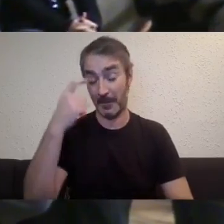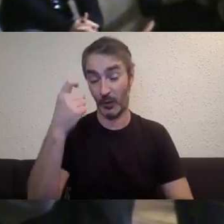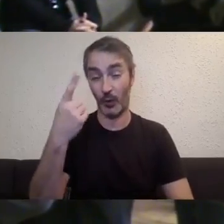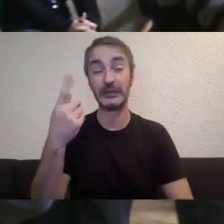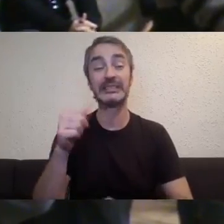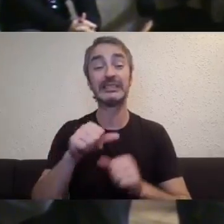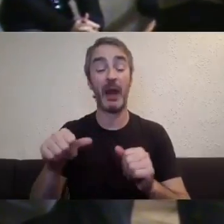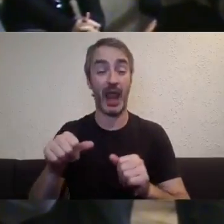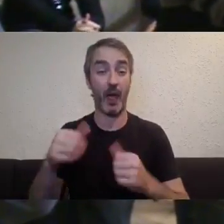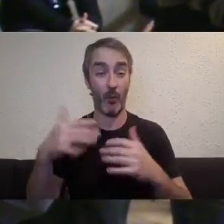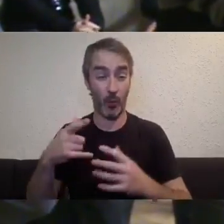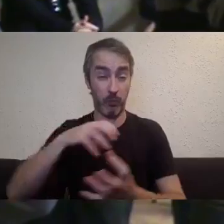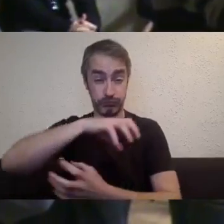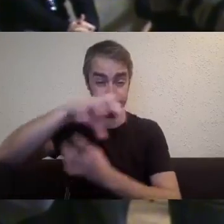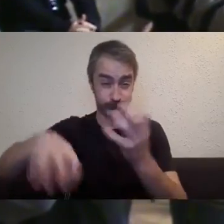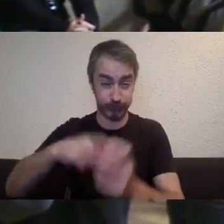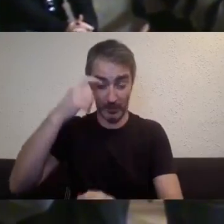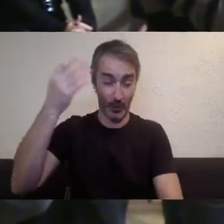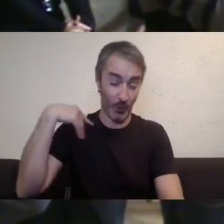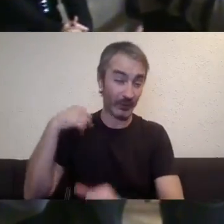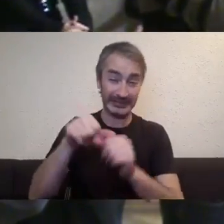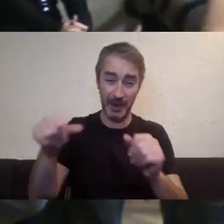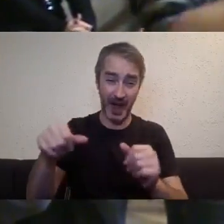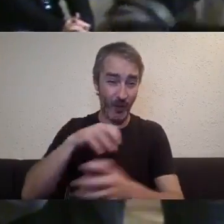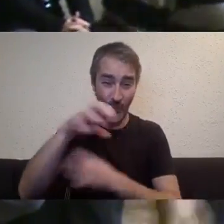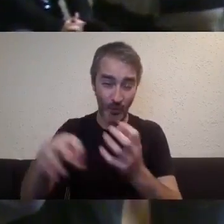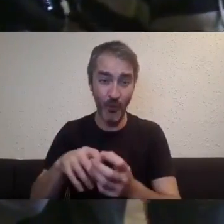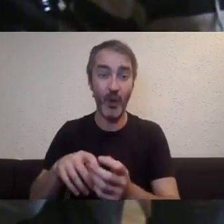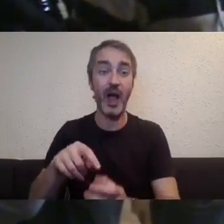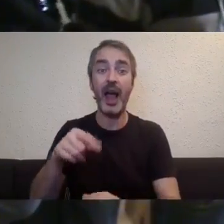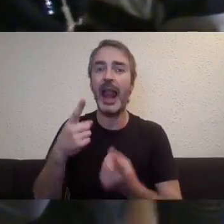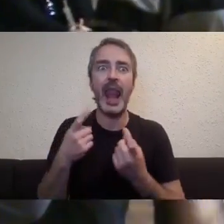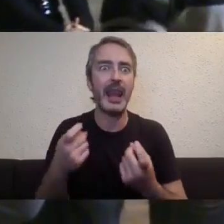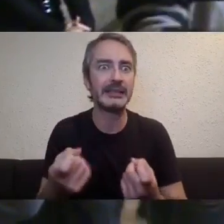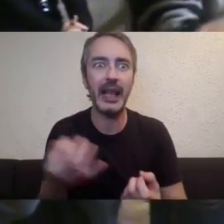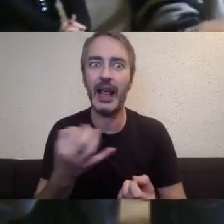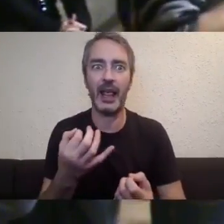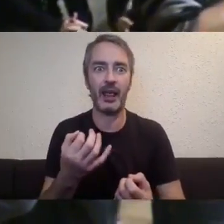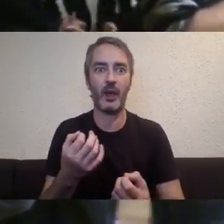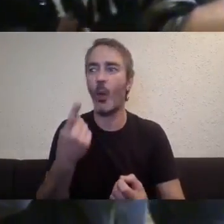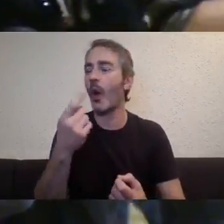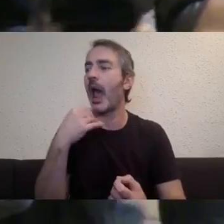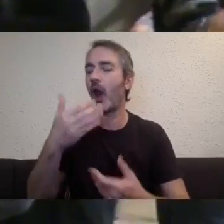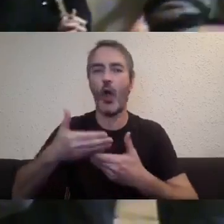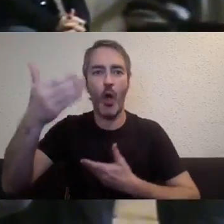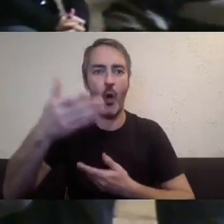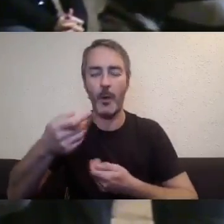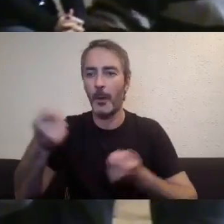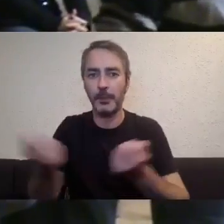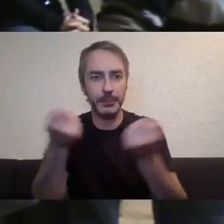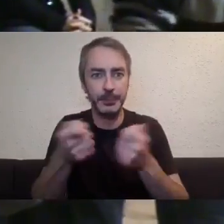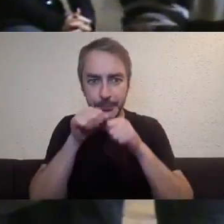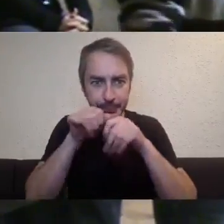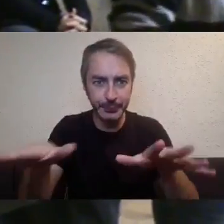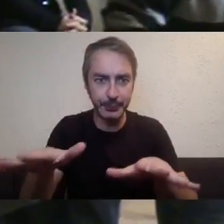però llavors, recordo la setmana tràgica que vam necessitar, amb tots els disturbis i els allotjaments que van haver-hi, es va veure que una necessitat bàsica d'aquell